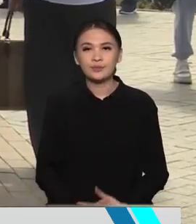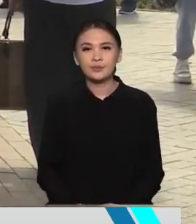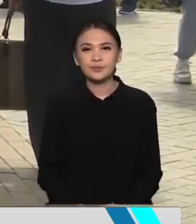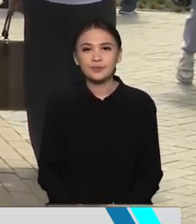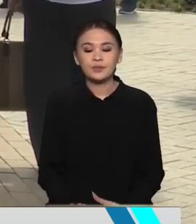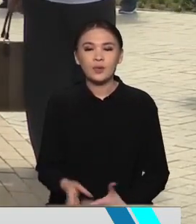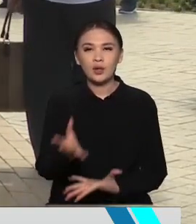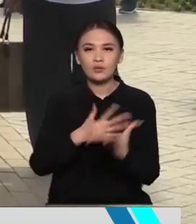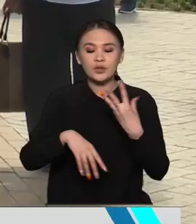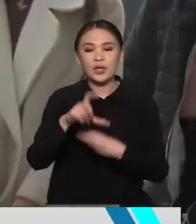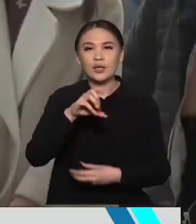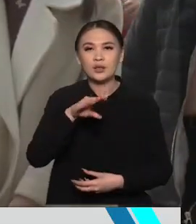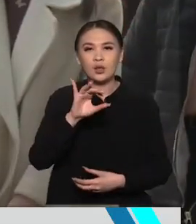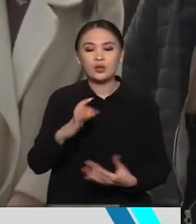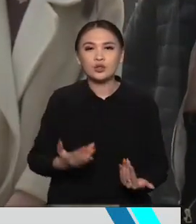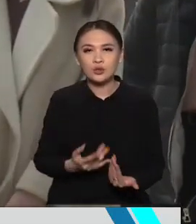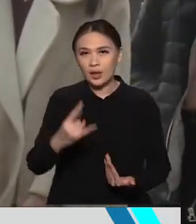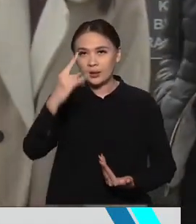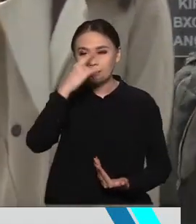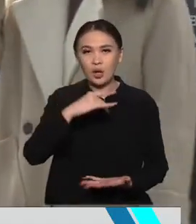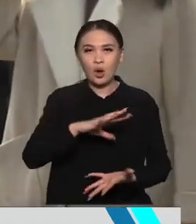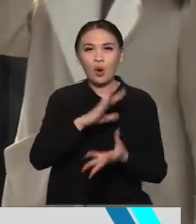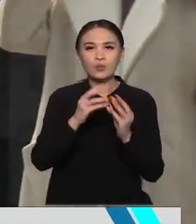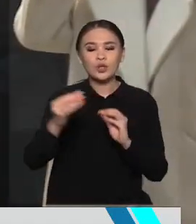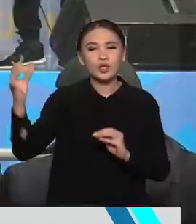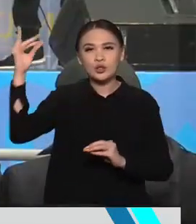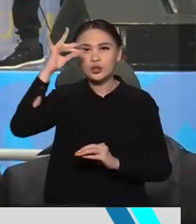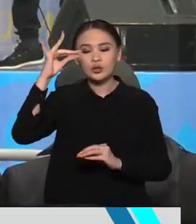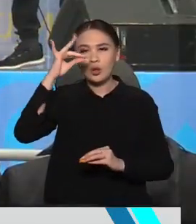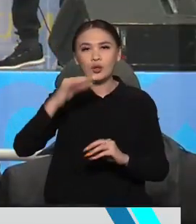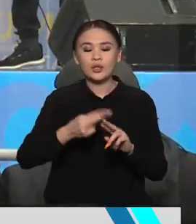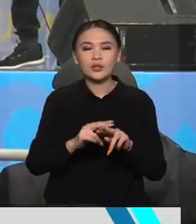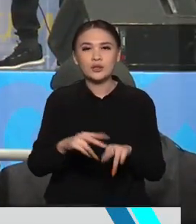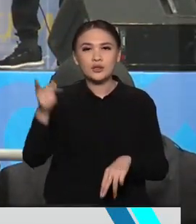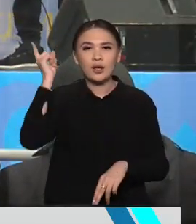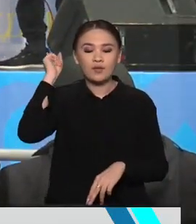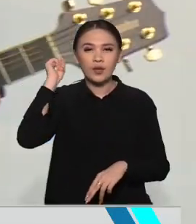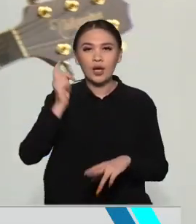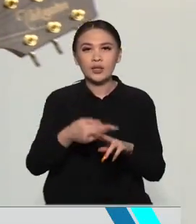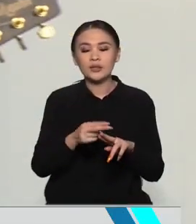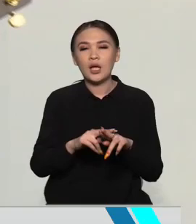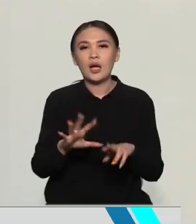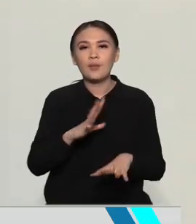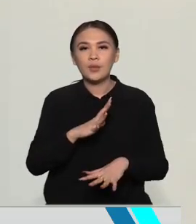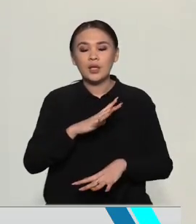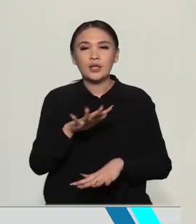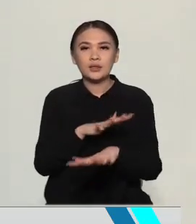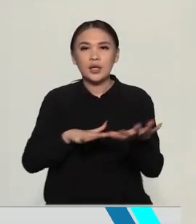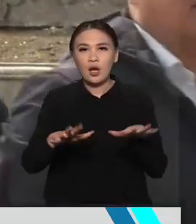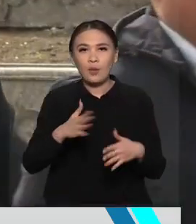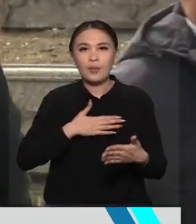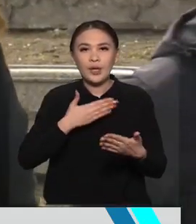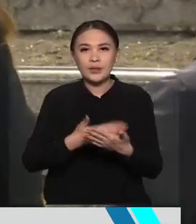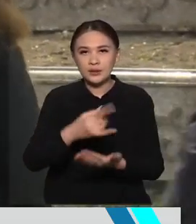У всех этносов, проживающих в Казахстане, общая история, заложившая основу современной мультикультурной страны. А преданность